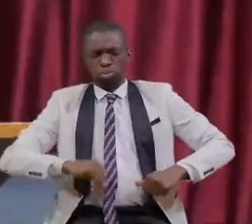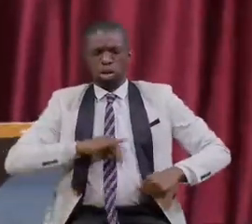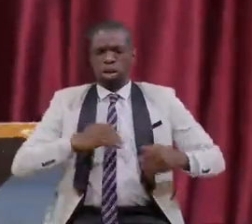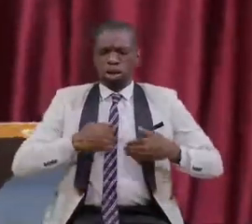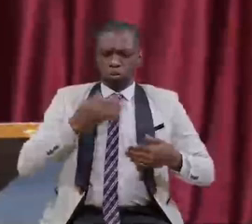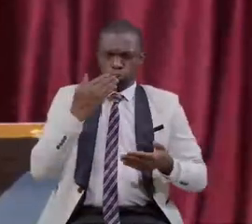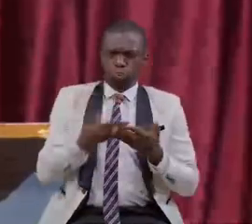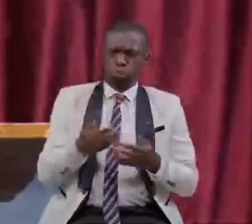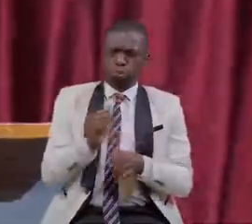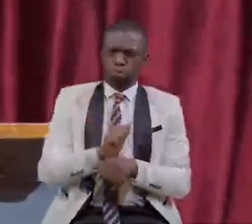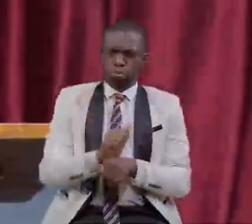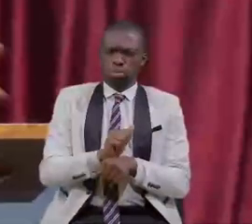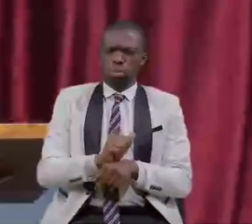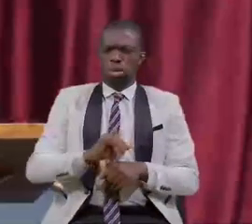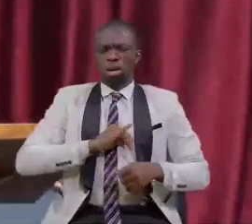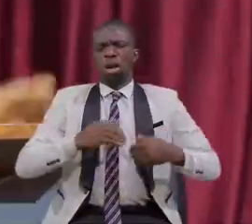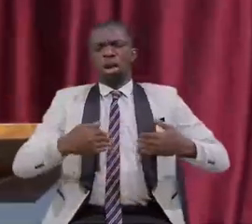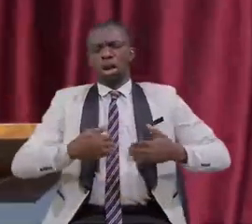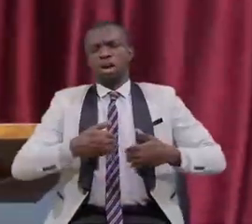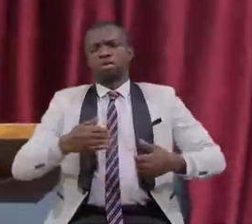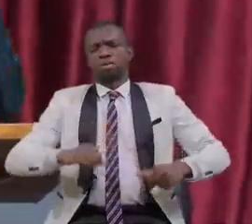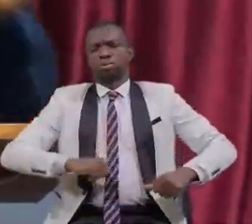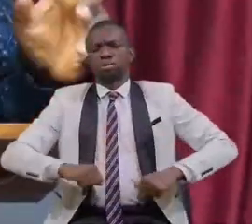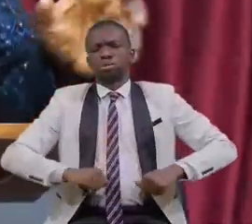nom. Nous n'avons rien de bon.